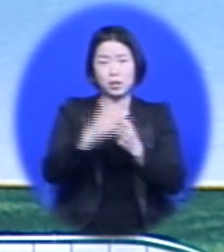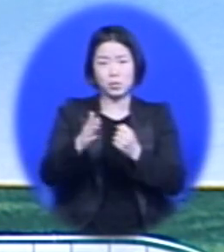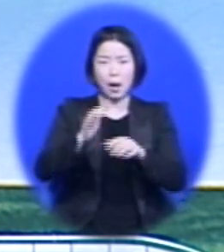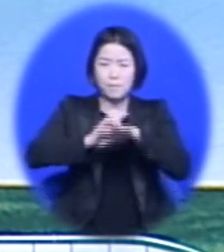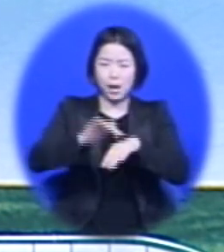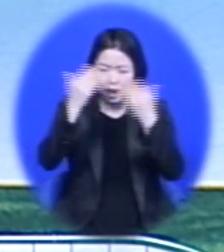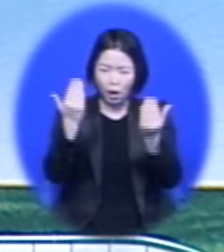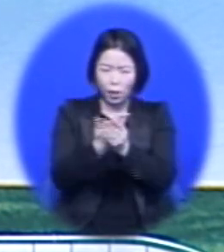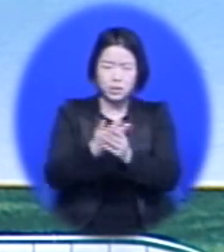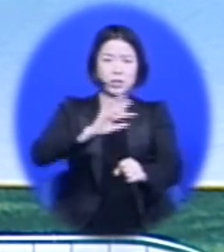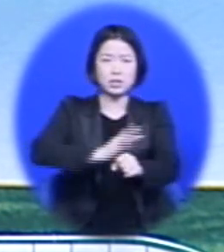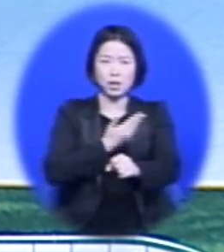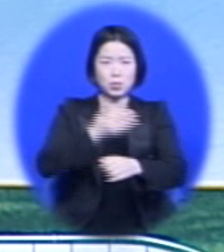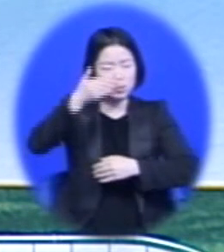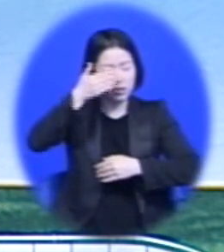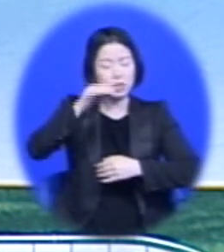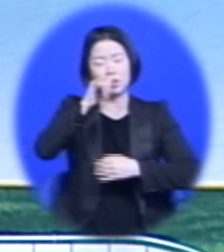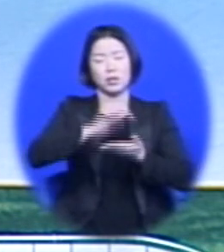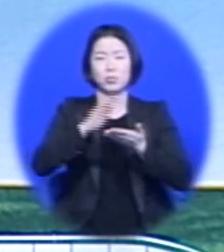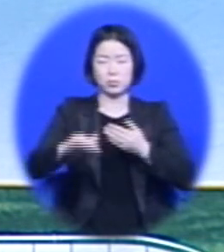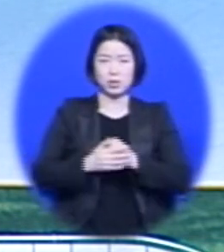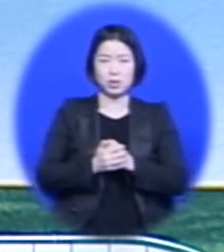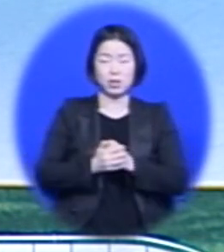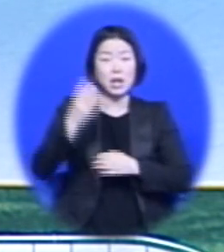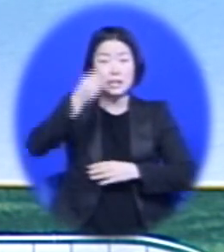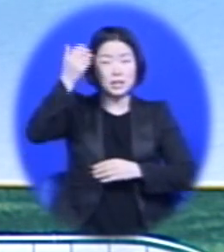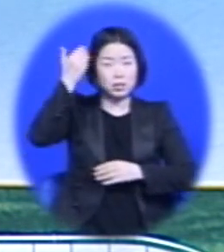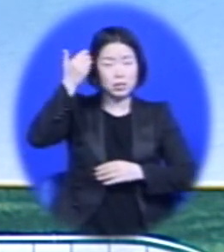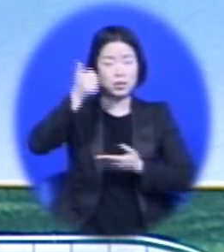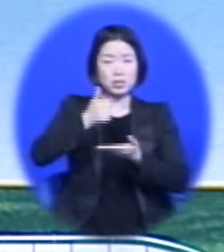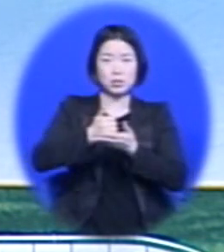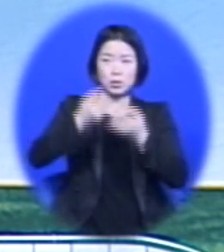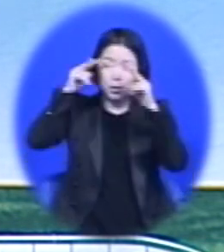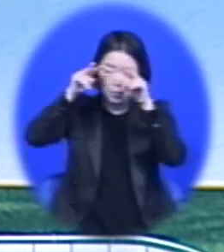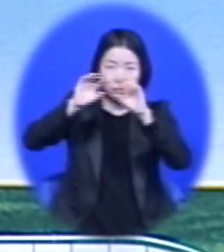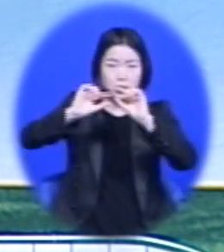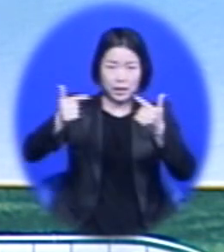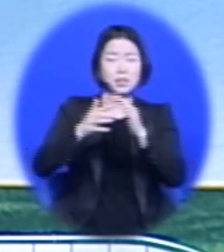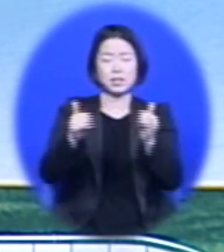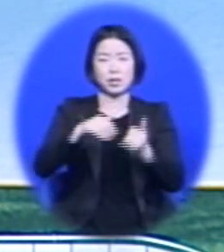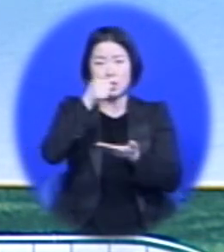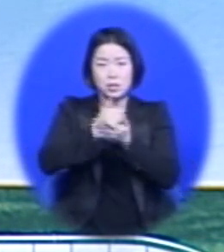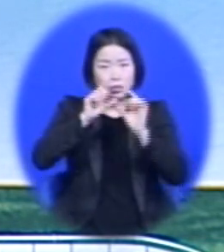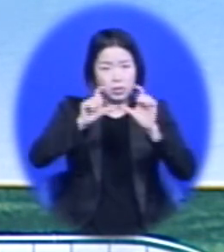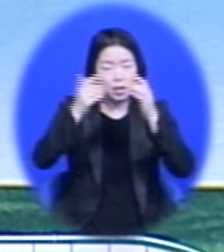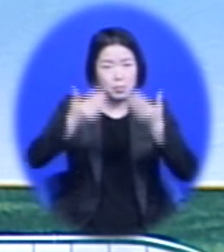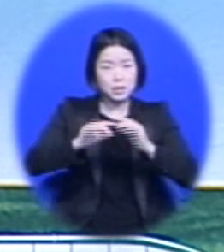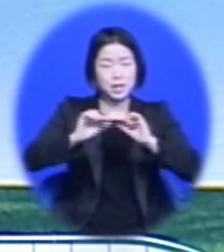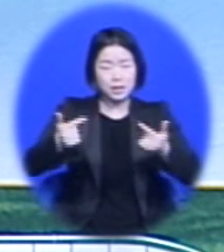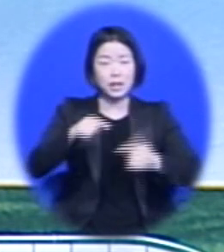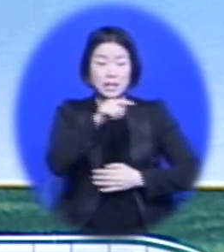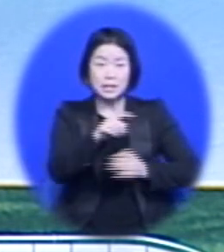때문에 여러분 성령님을 바라보지 않는 분들은 정죄받지 않는다는 이